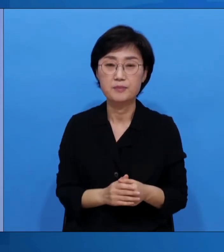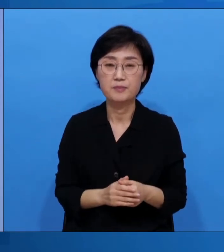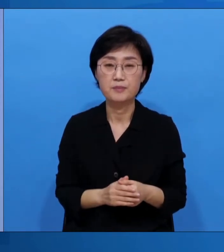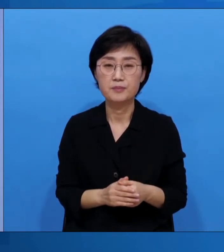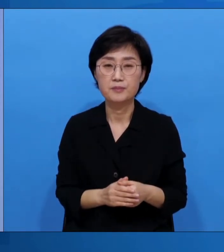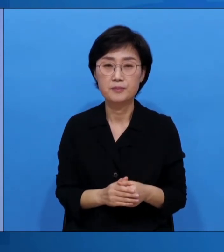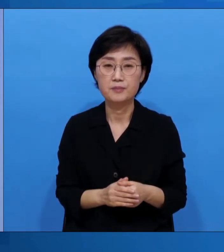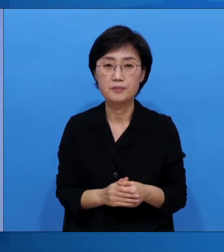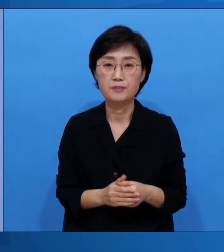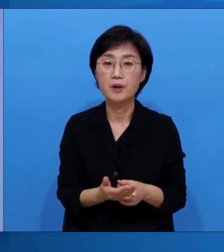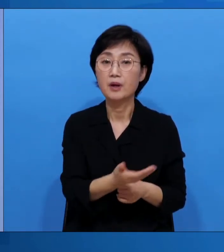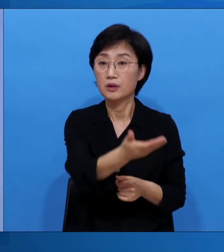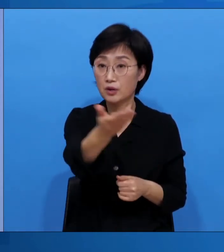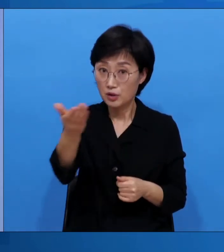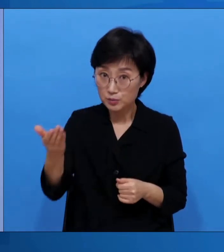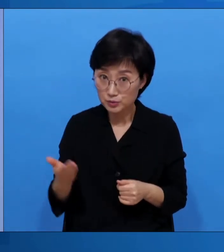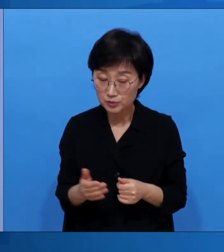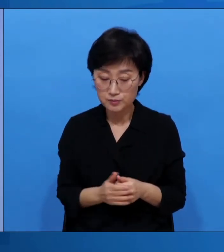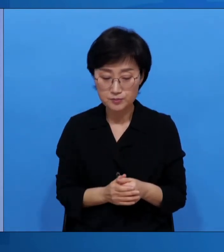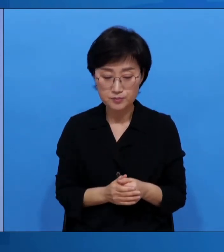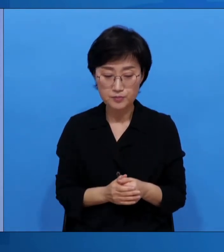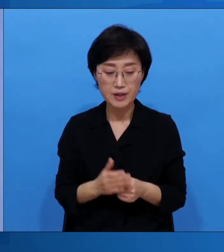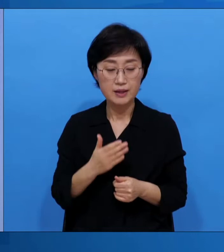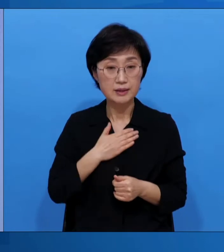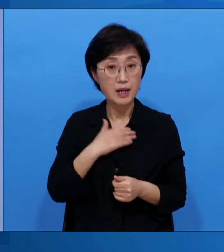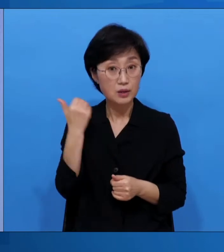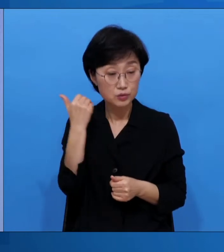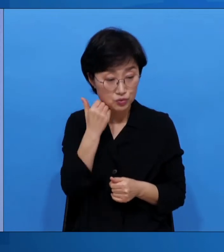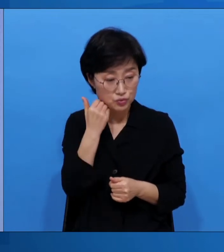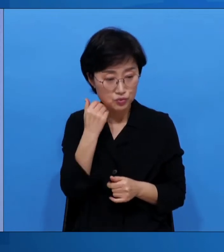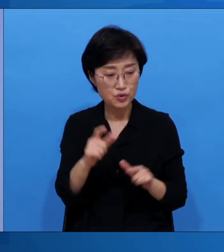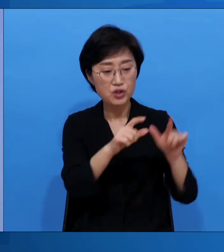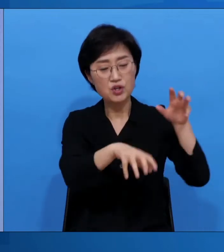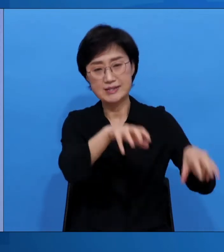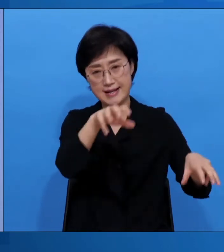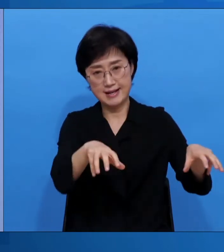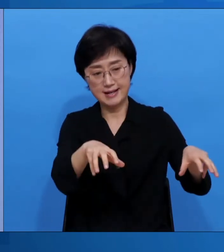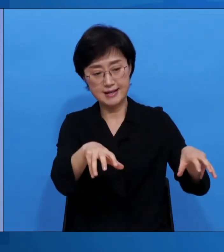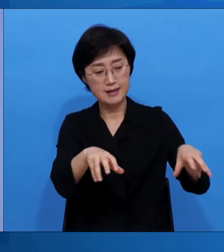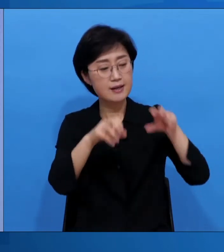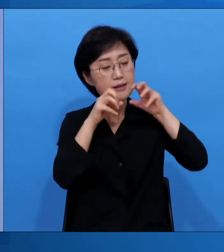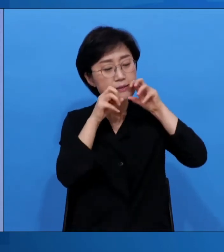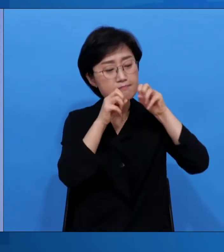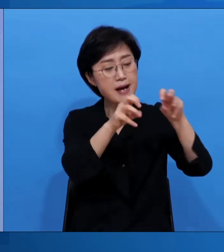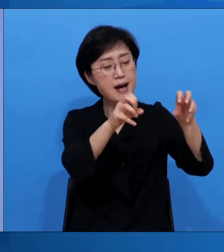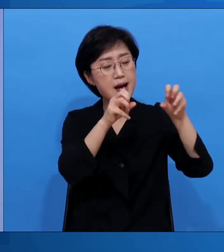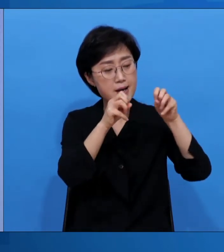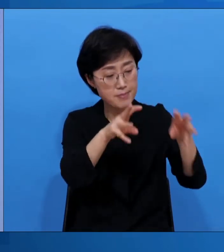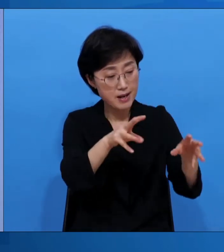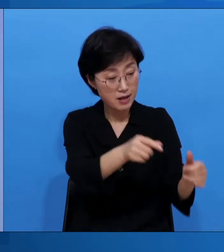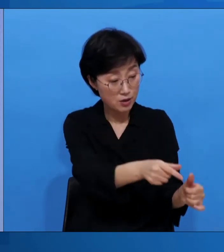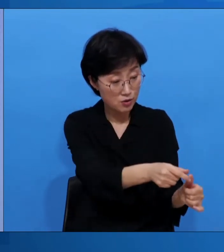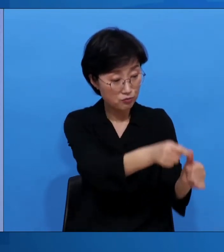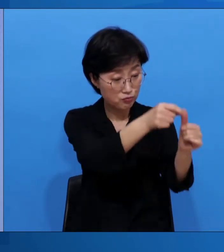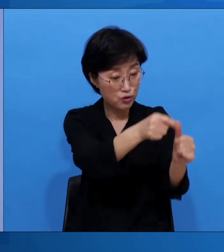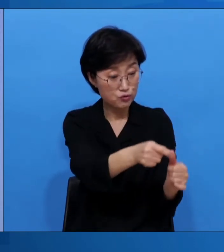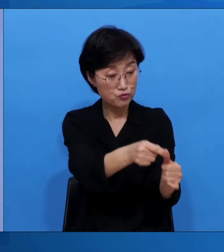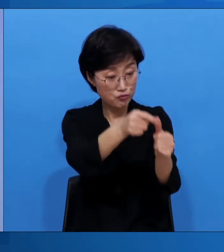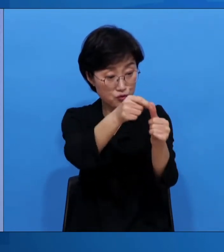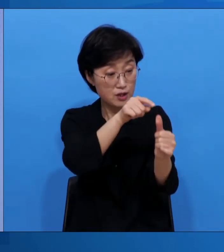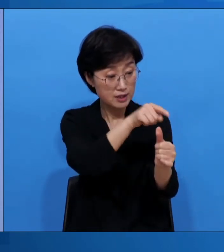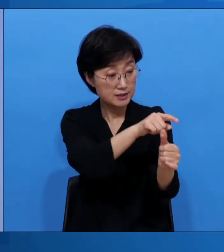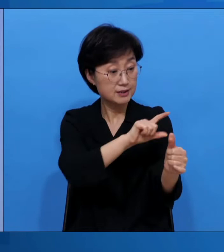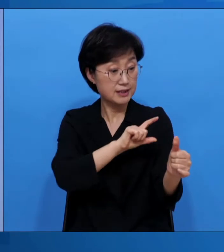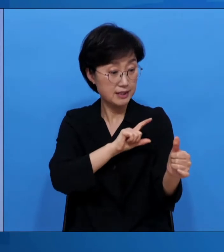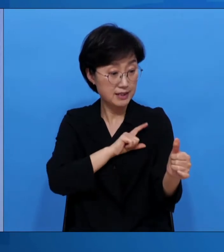different here? 여러분은 현장에서 사람을 살려 하나님의 나라에